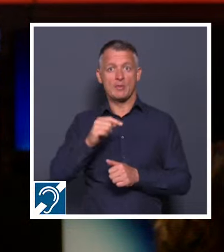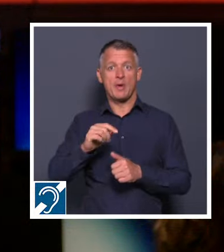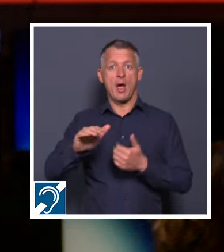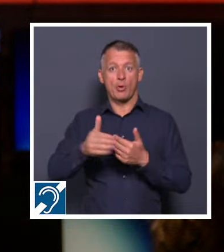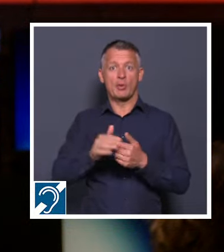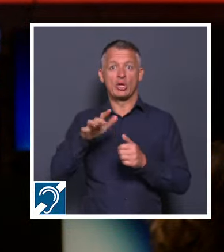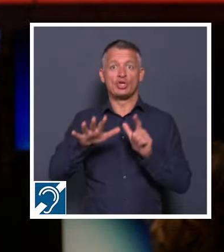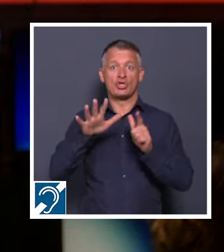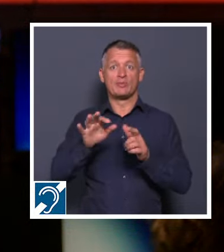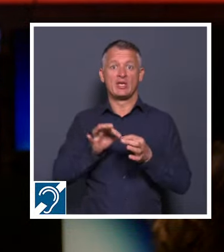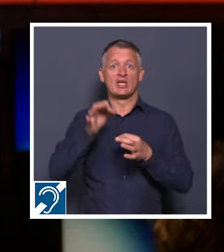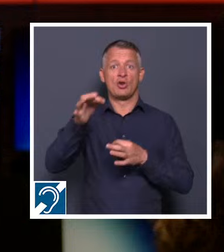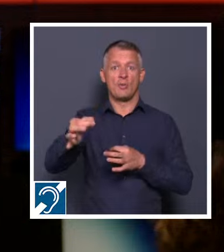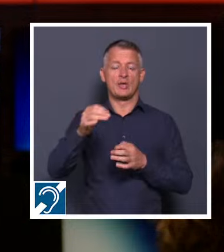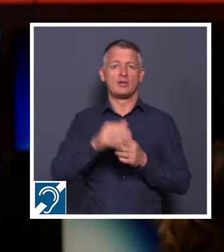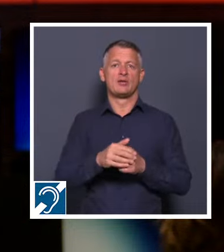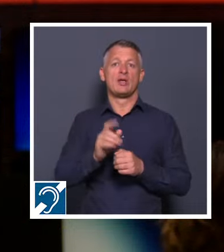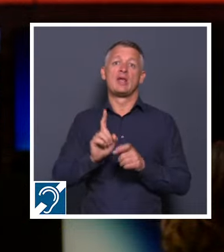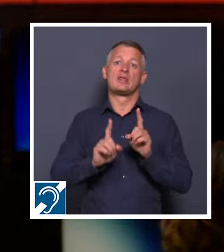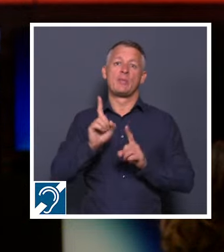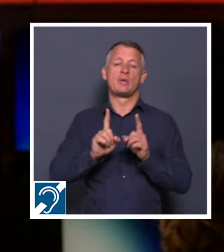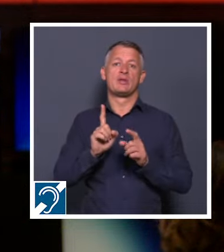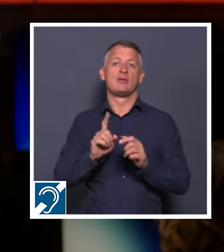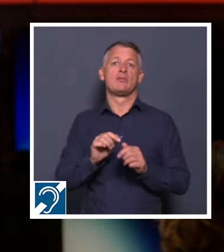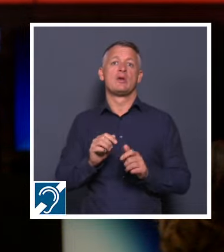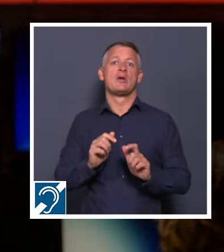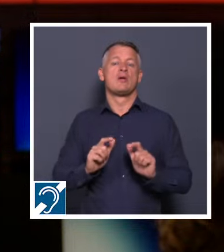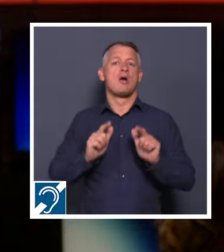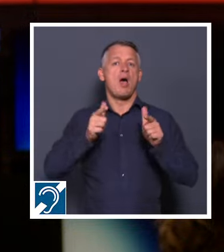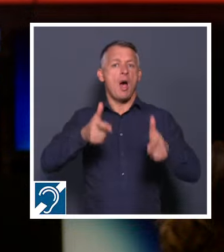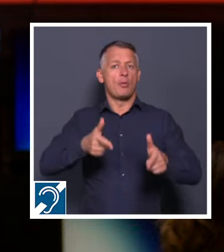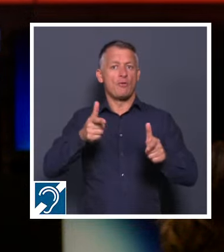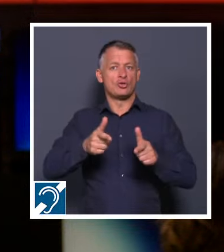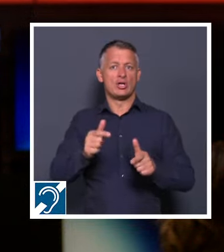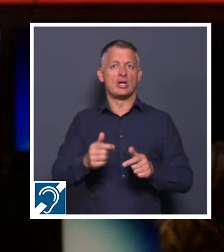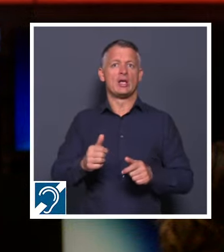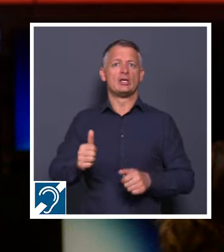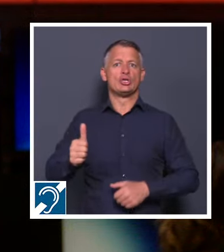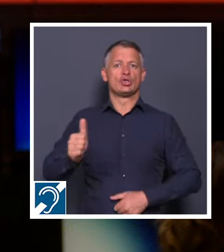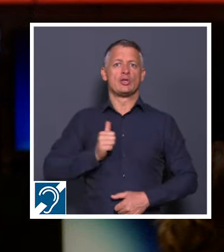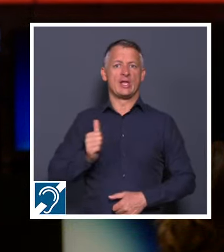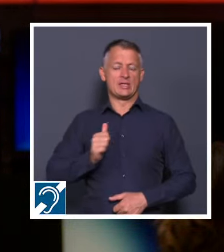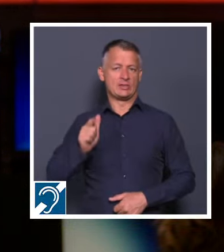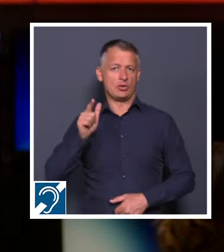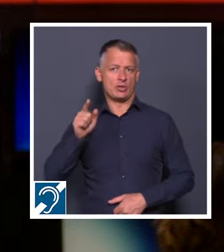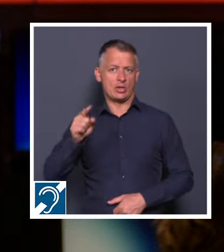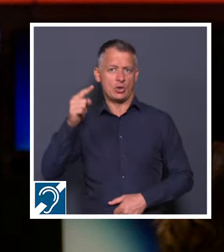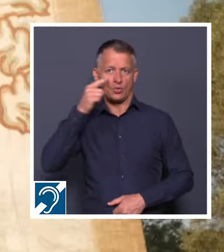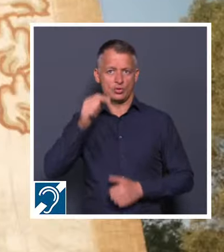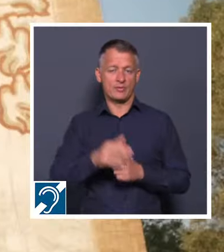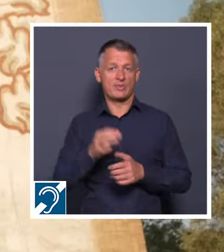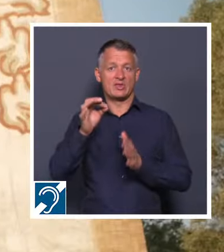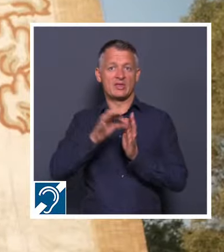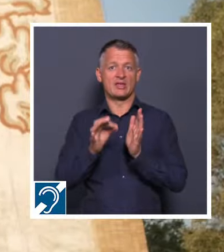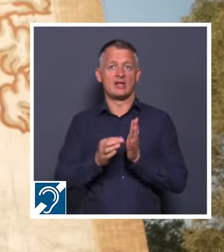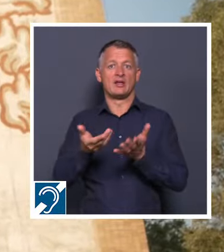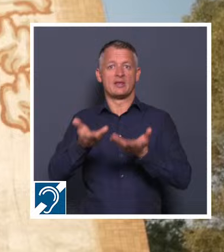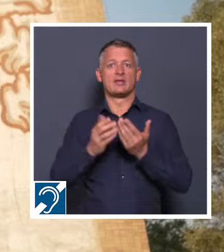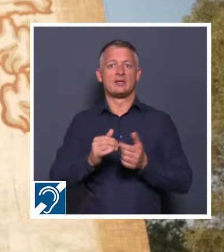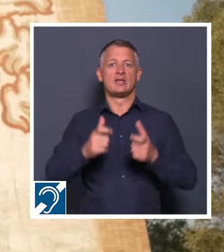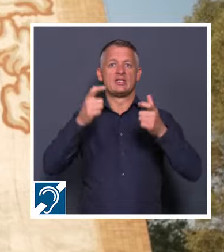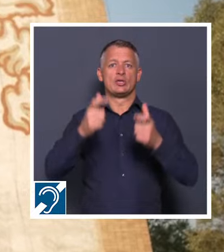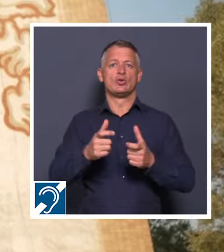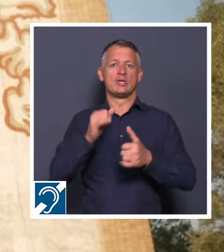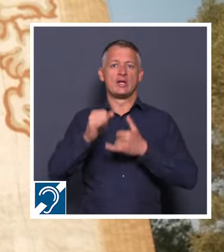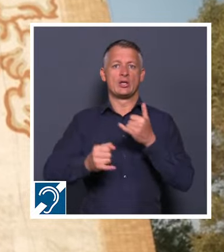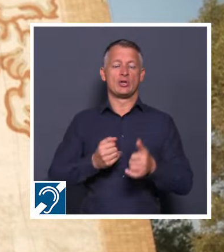de acest oraș, de care depinde aprovizionarea trupelor ucrainene și apărarea estului țării. Datele centralizate de instituțiile internaționale arată că